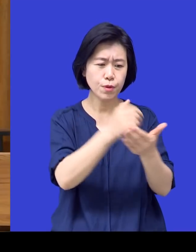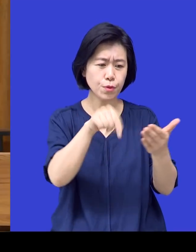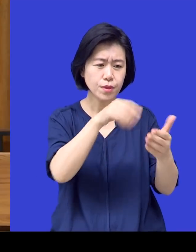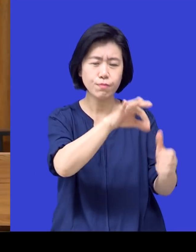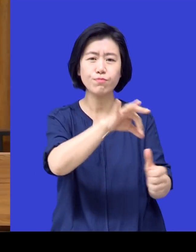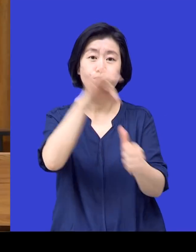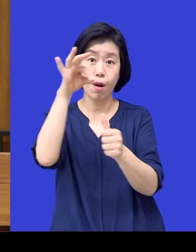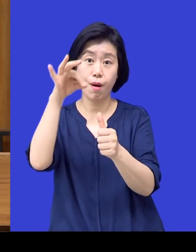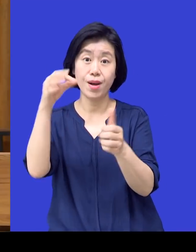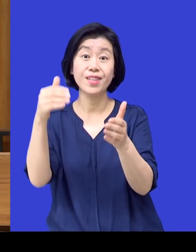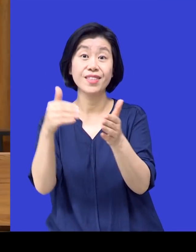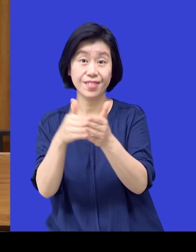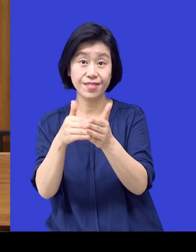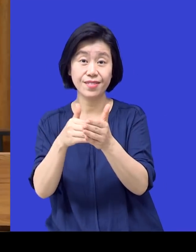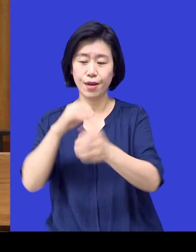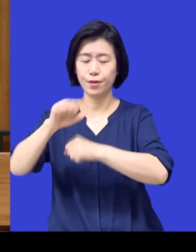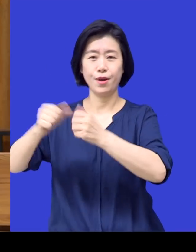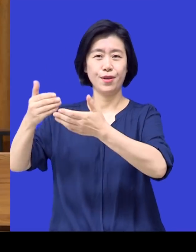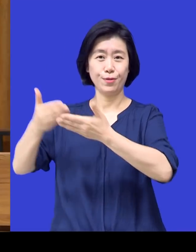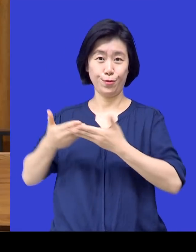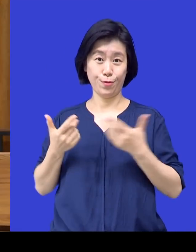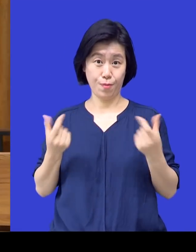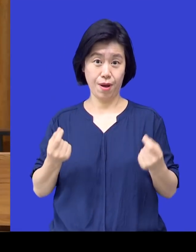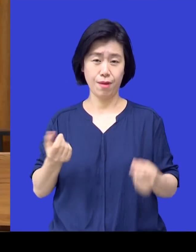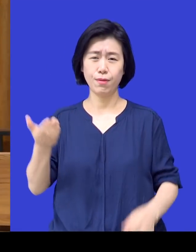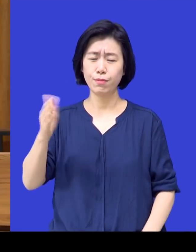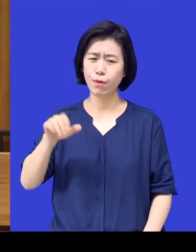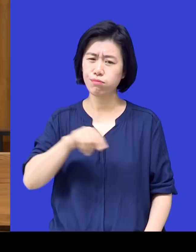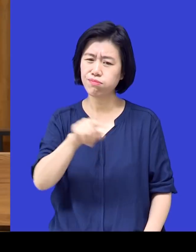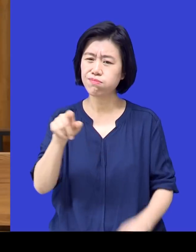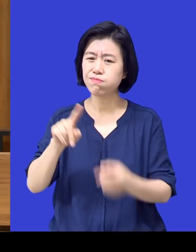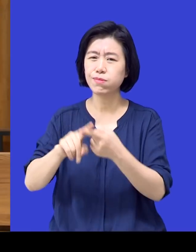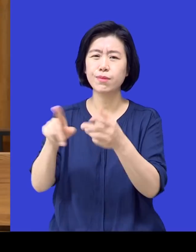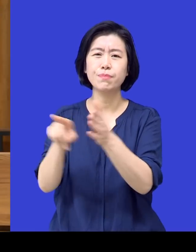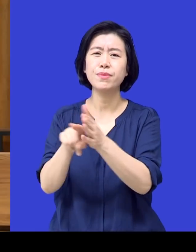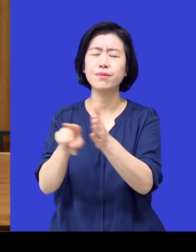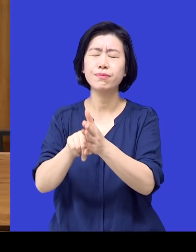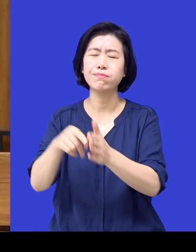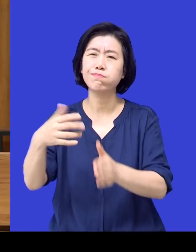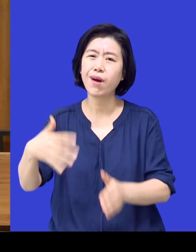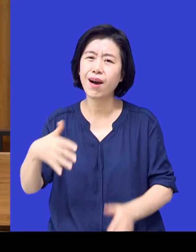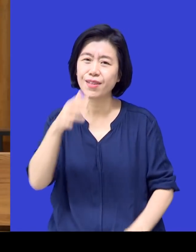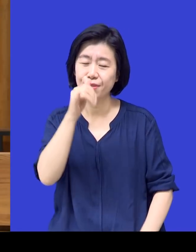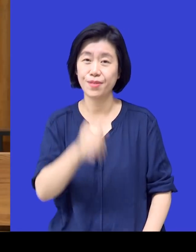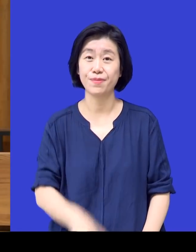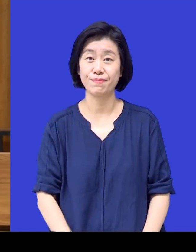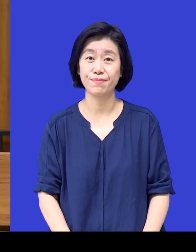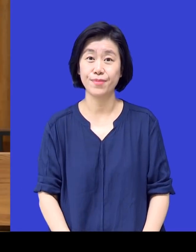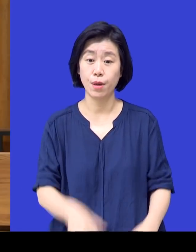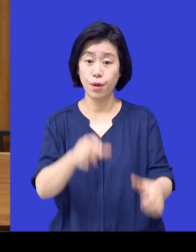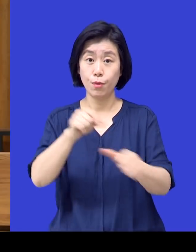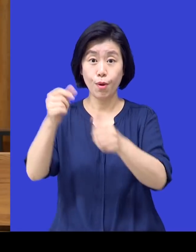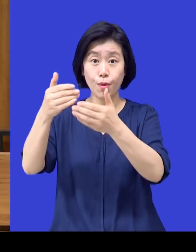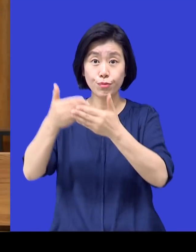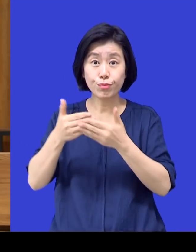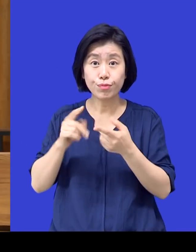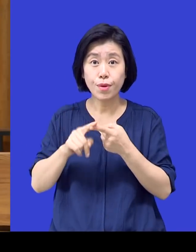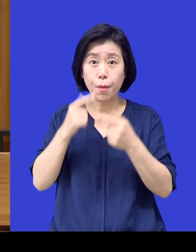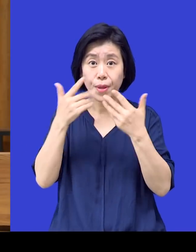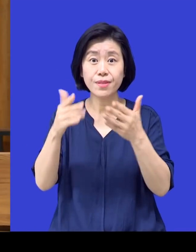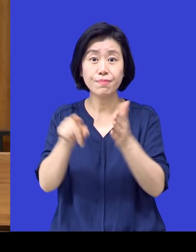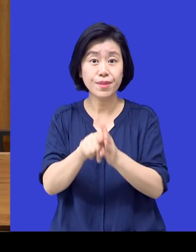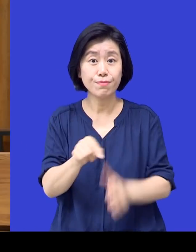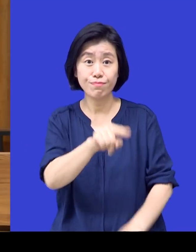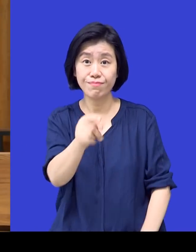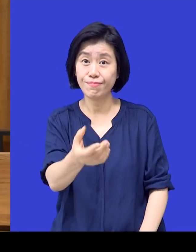우리를 죄로부터 자유롭게 해주셨지만 아직도 우리 그 죄의 그 속성이 남아 있어서 뭔가 구원의 확신에 대한 그 확신을 갖지 못할 때가